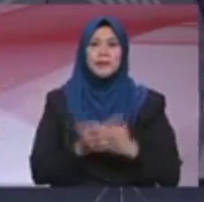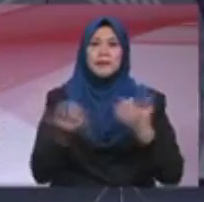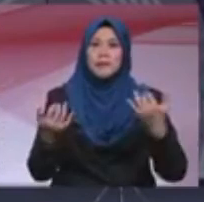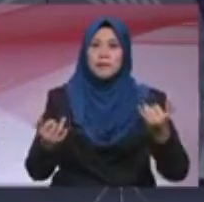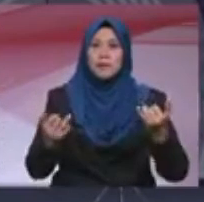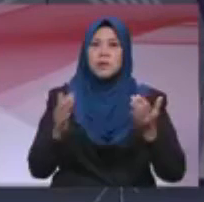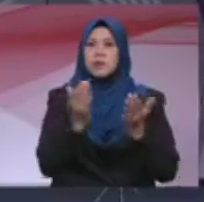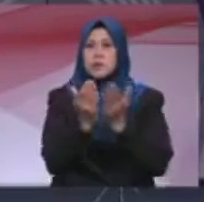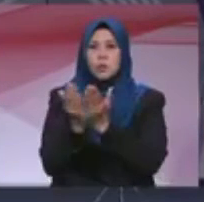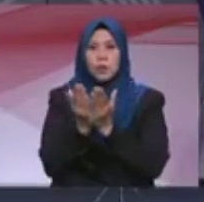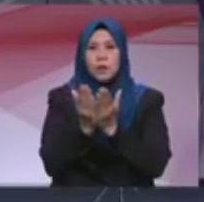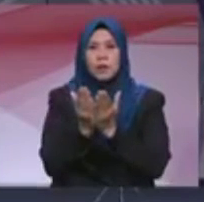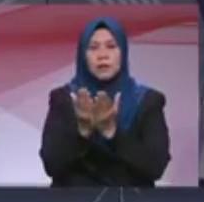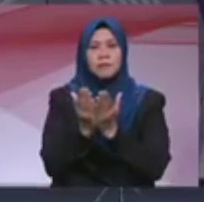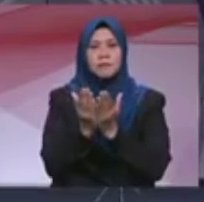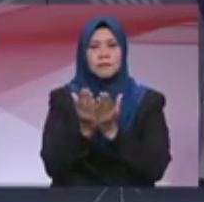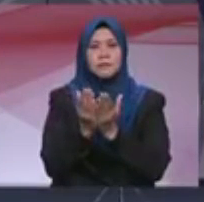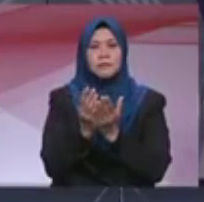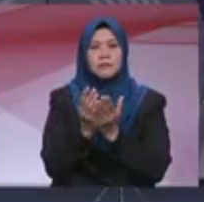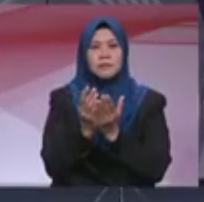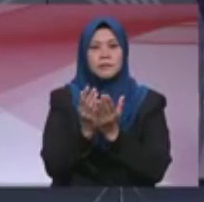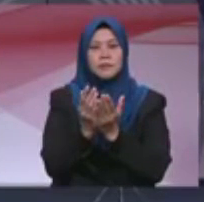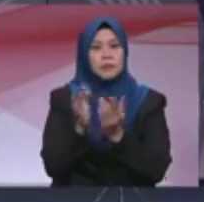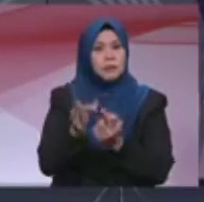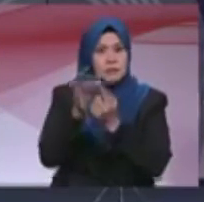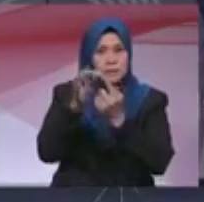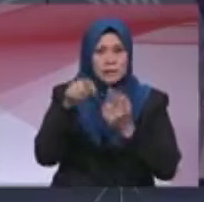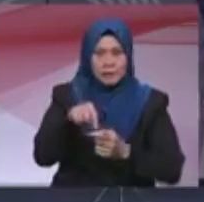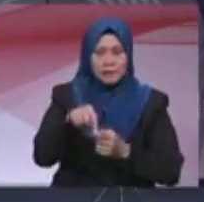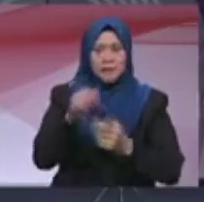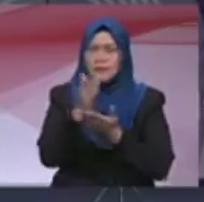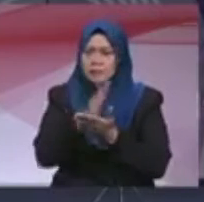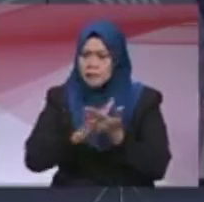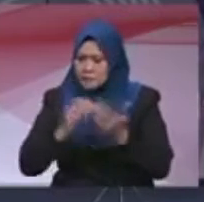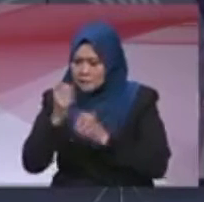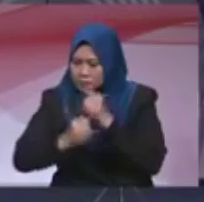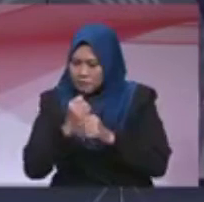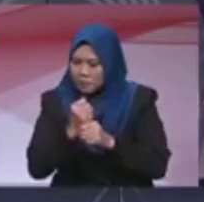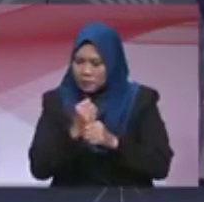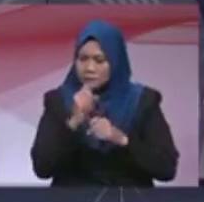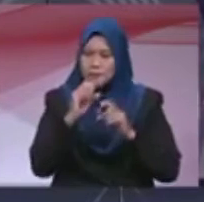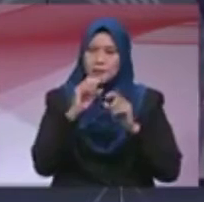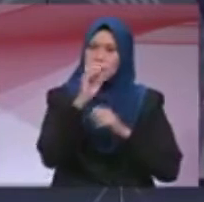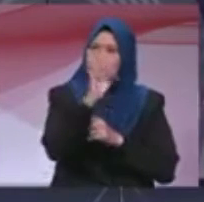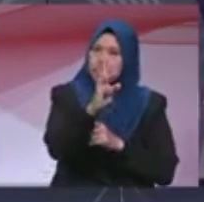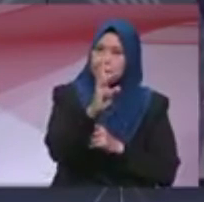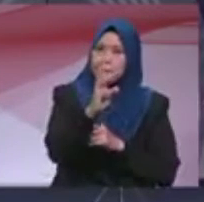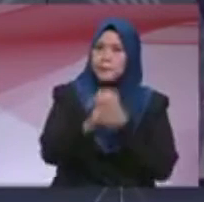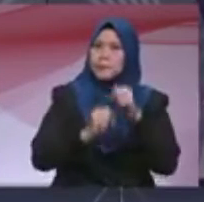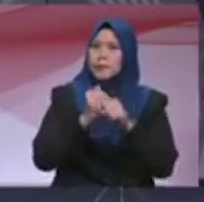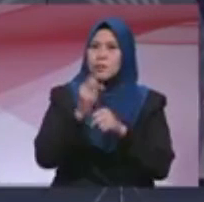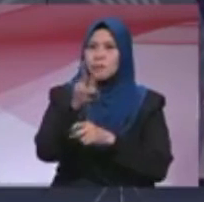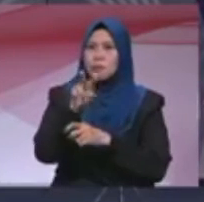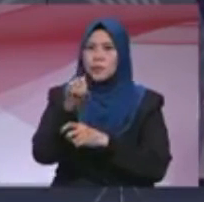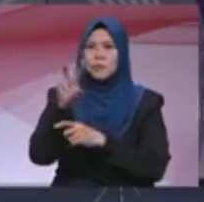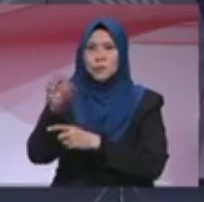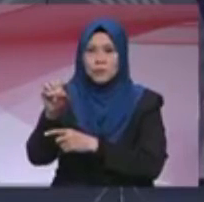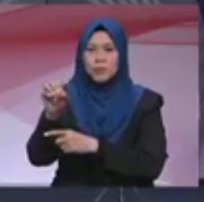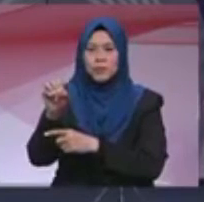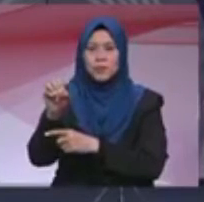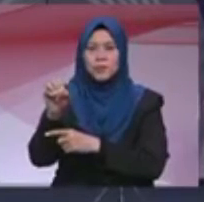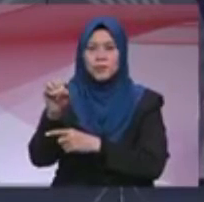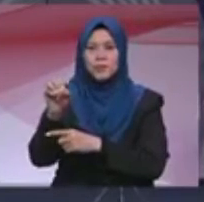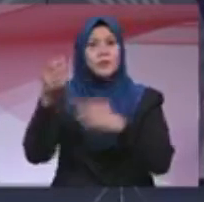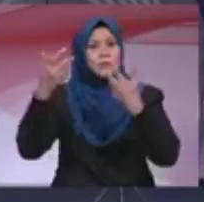pentaksiran sekolah khusus telah dimulakan. Ada sebahagian murid tahun 6 2020 telah